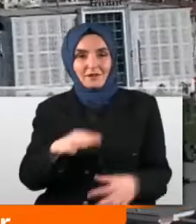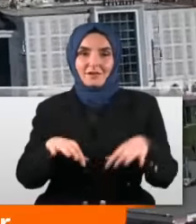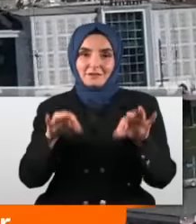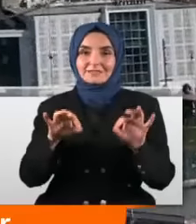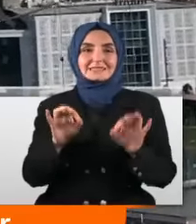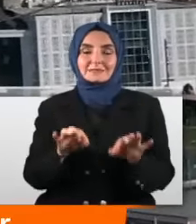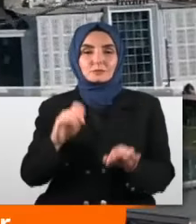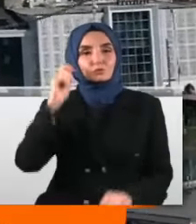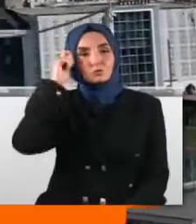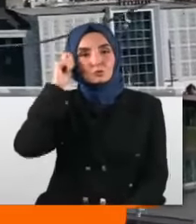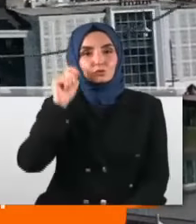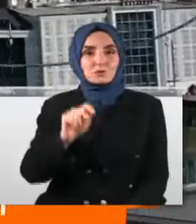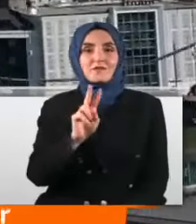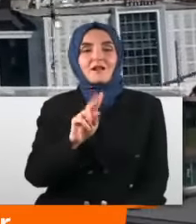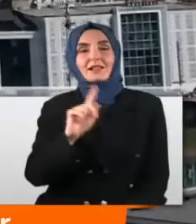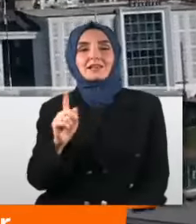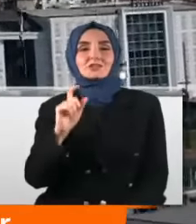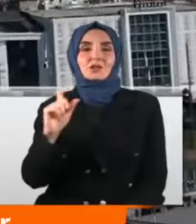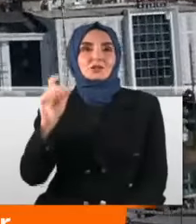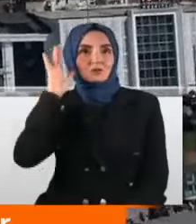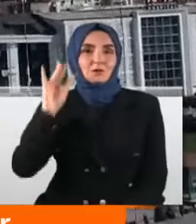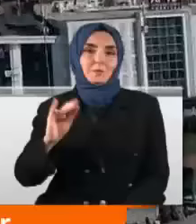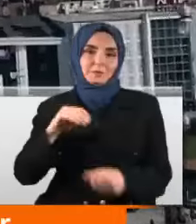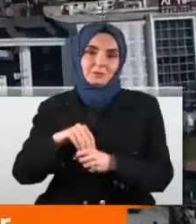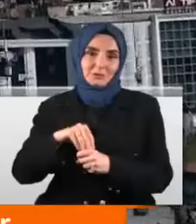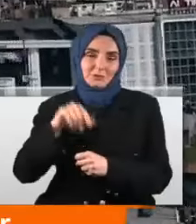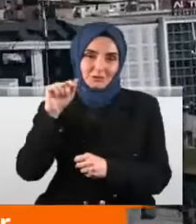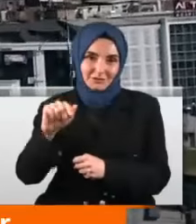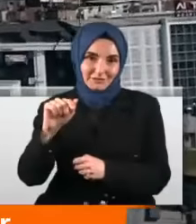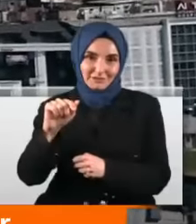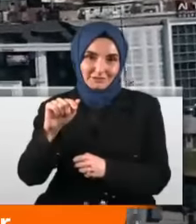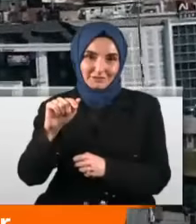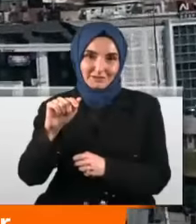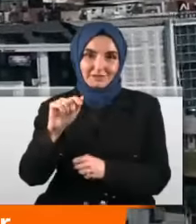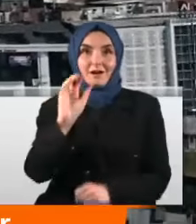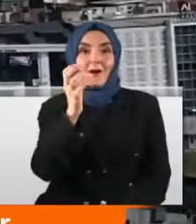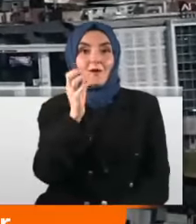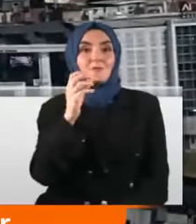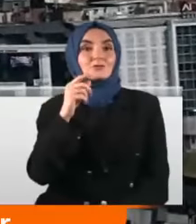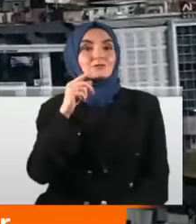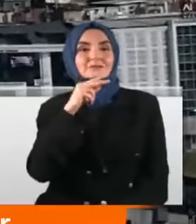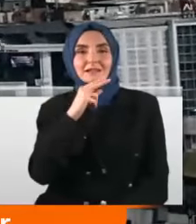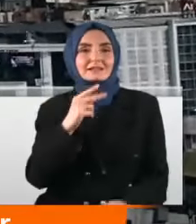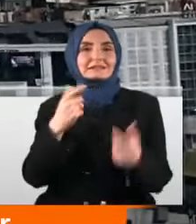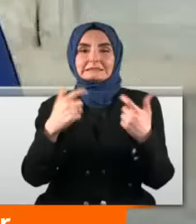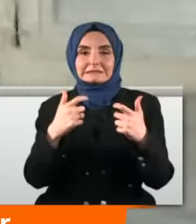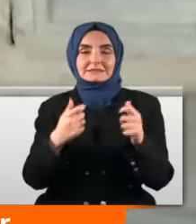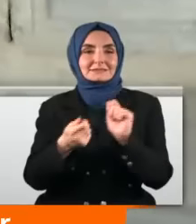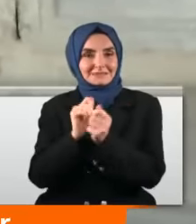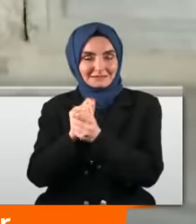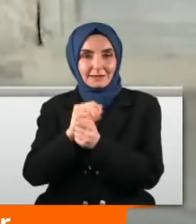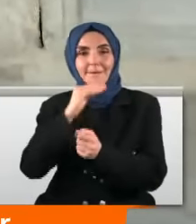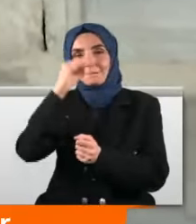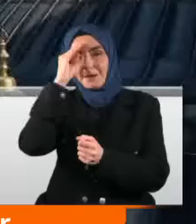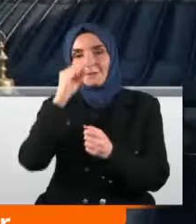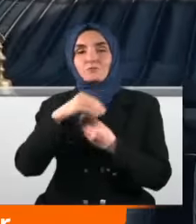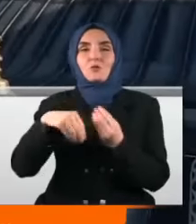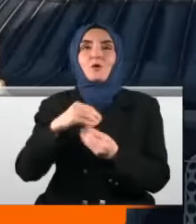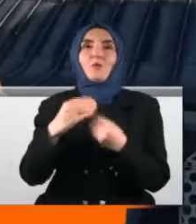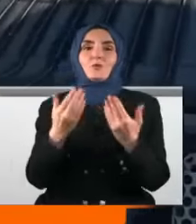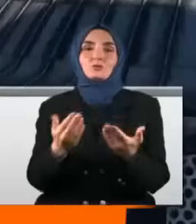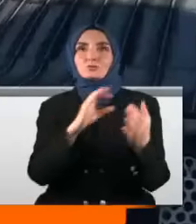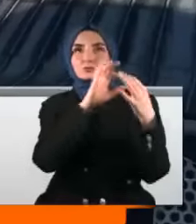Camii'deyiz ve mahyandaki ampullerin yerini değiştirerek bayramınız mübarek olsun yazıyorlar. Son yazısı, bu 5.